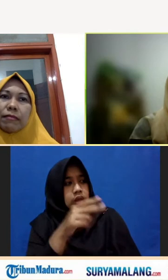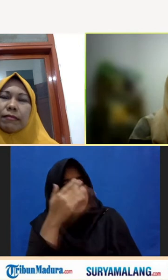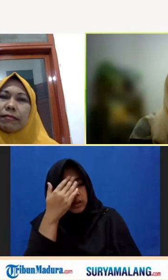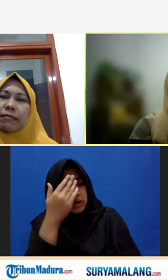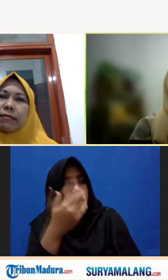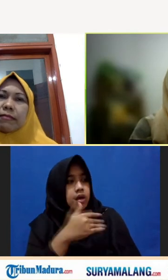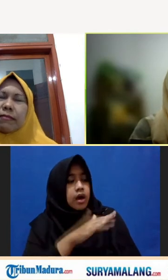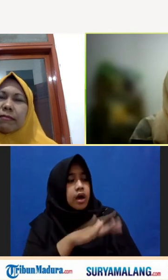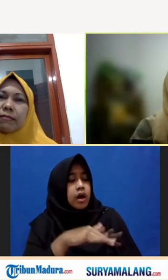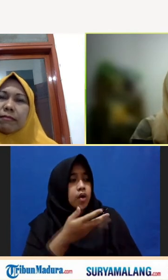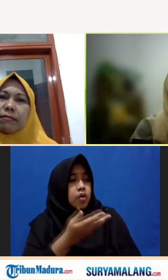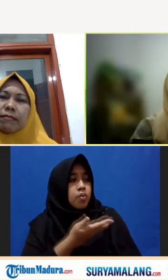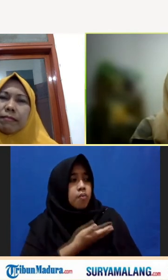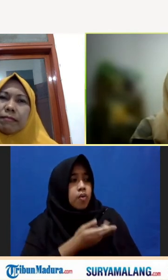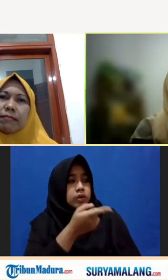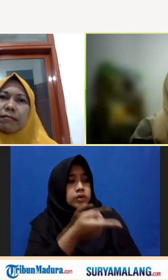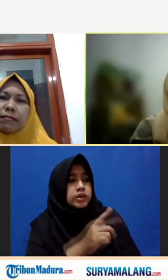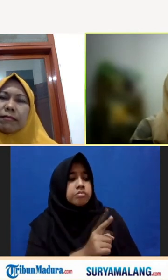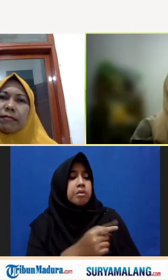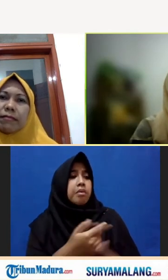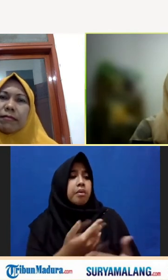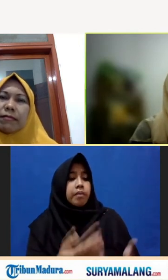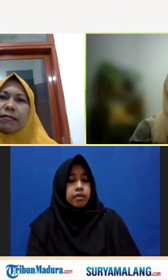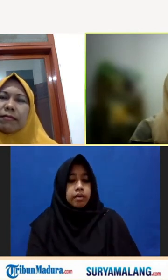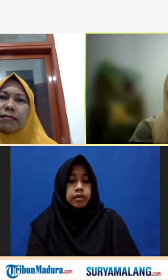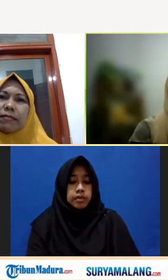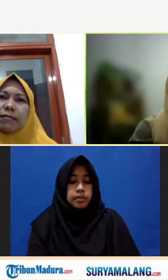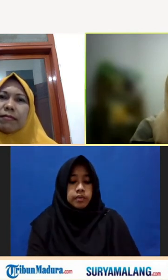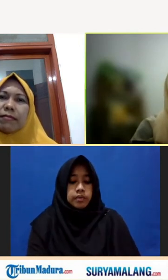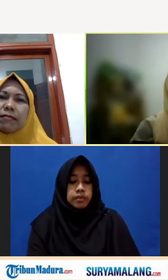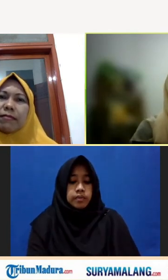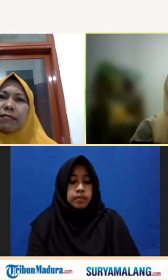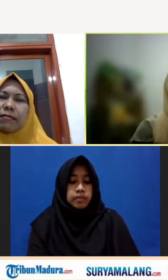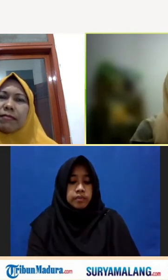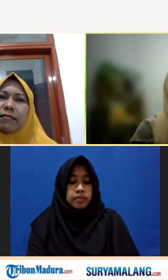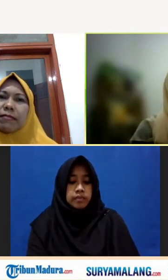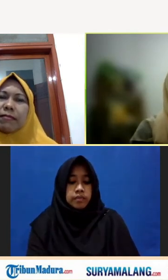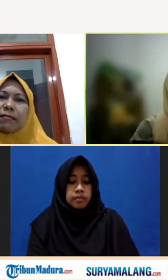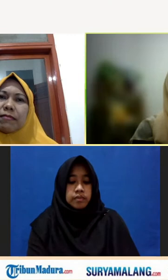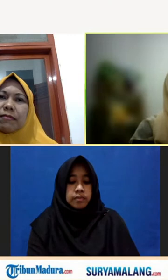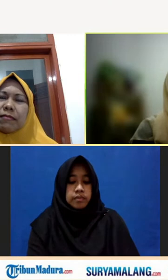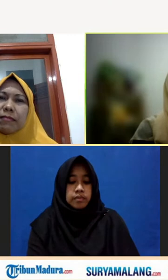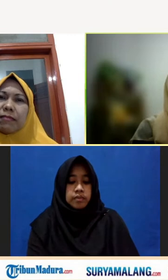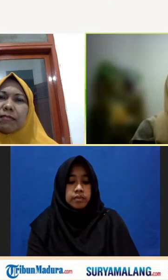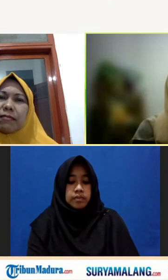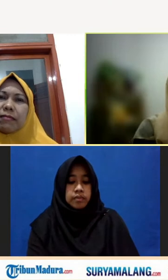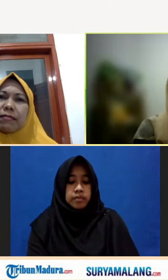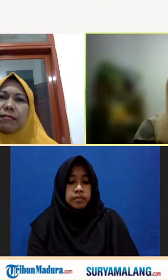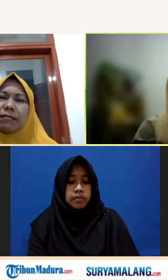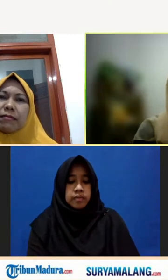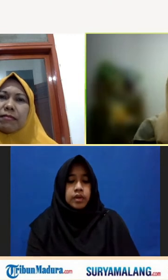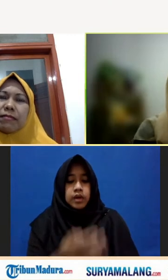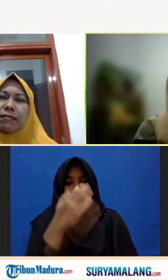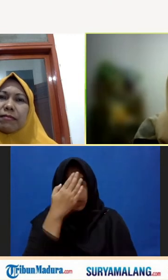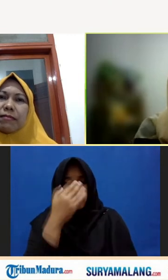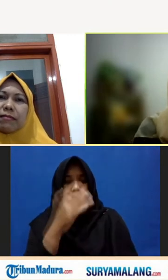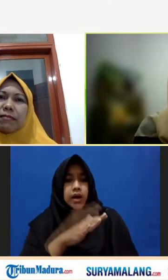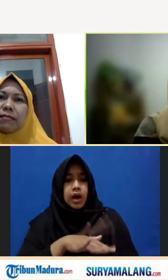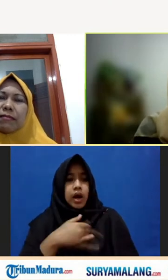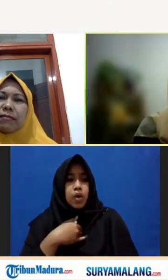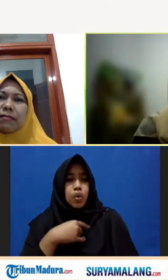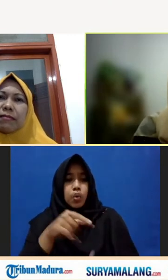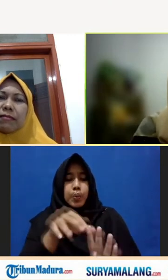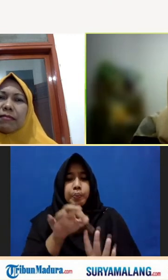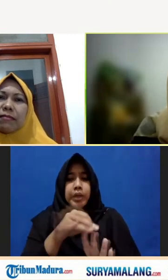mau ke sana? Atau kenapa sih anakku pilih mainan itu? Atau bahkan yang lebih ekstrim ya, kenapa sih